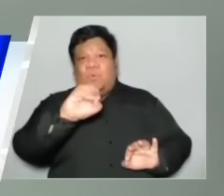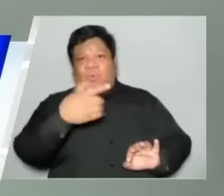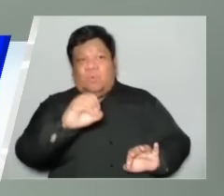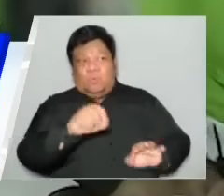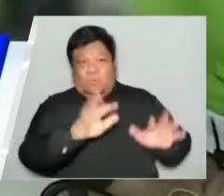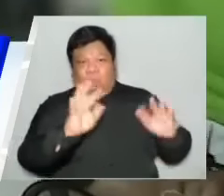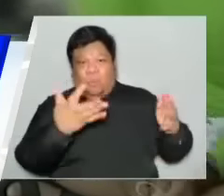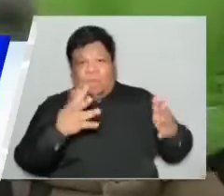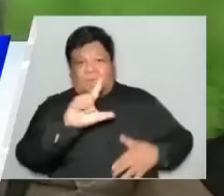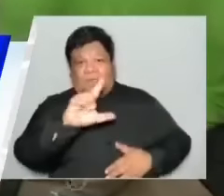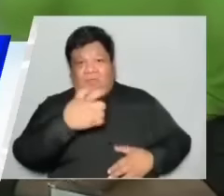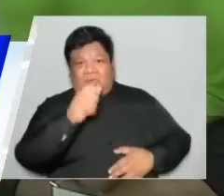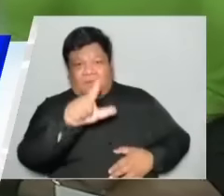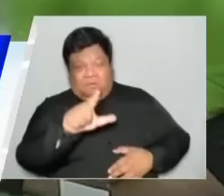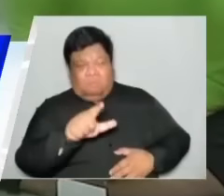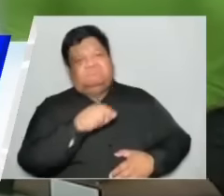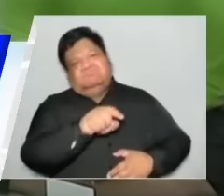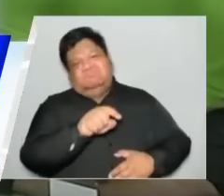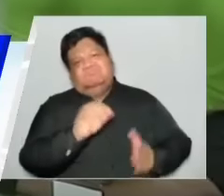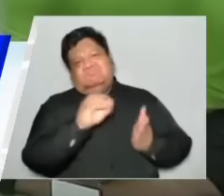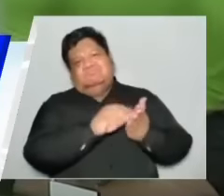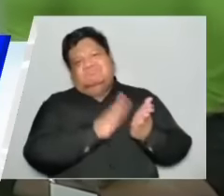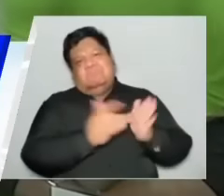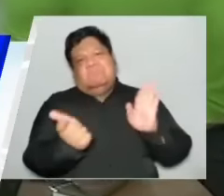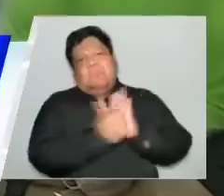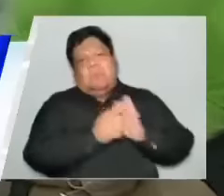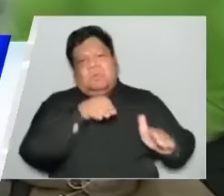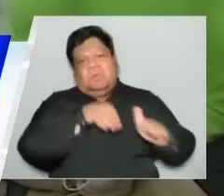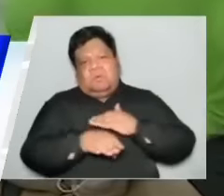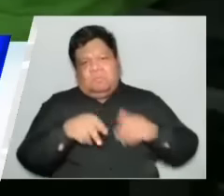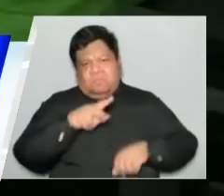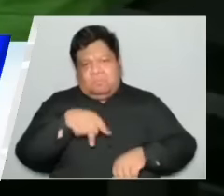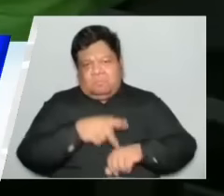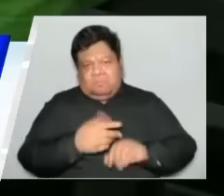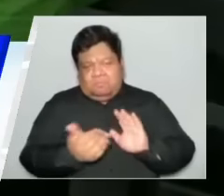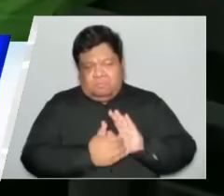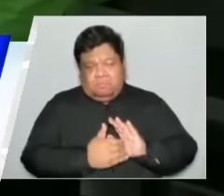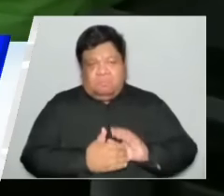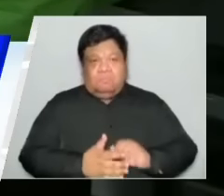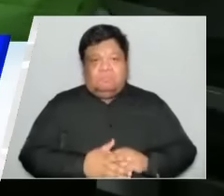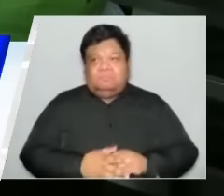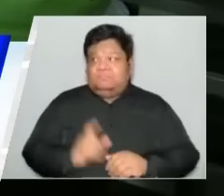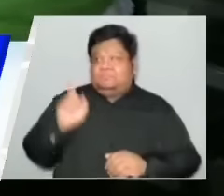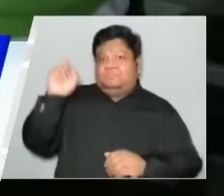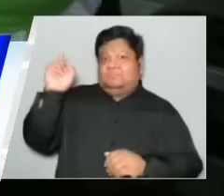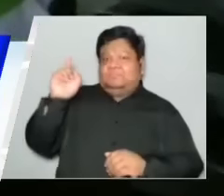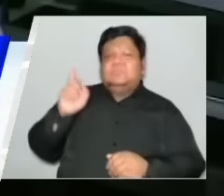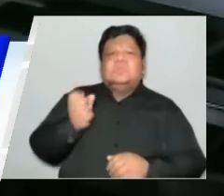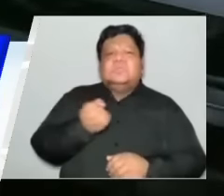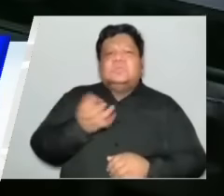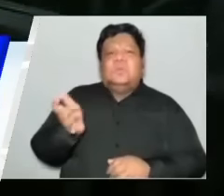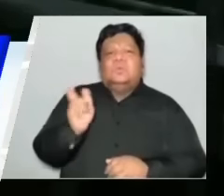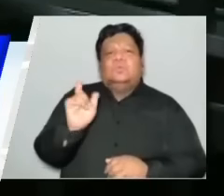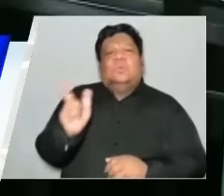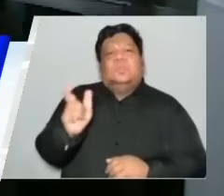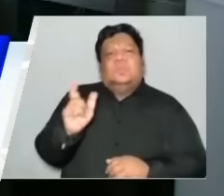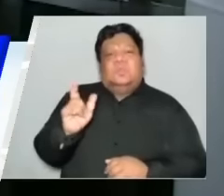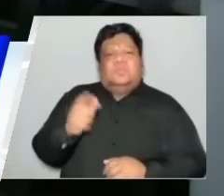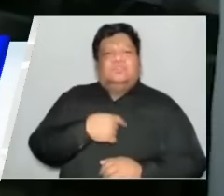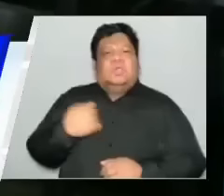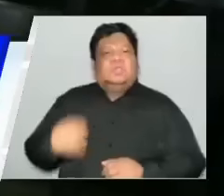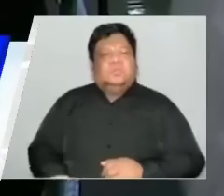kahapon, ayon sa PAOC, 27 Chinese citizen lang ang natuloy ang biyahe sa 33